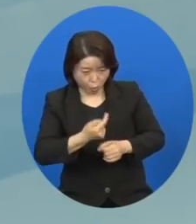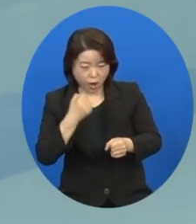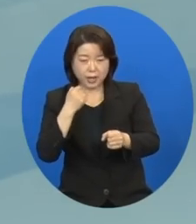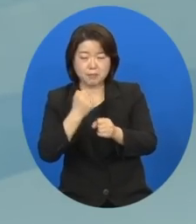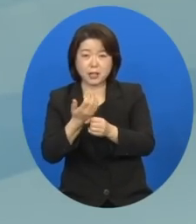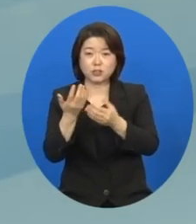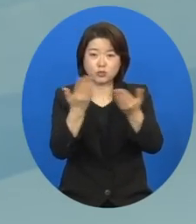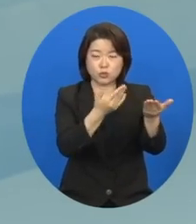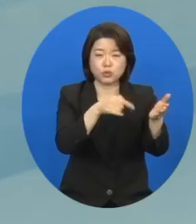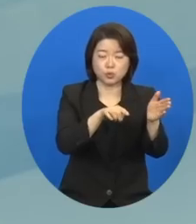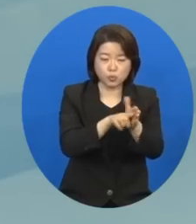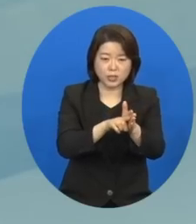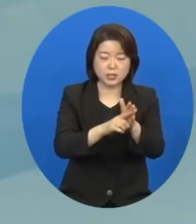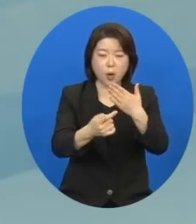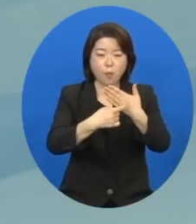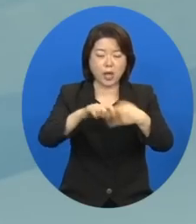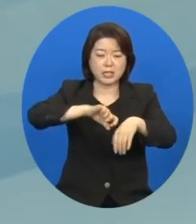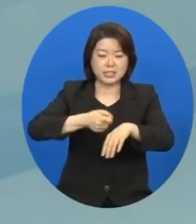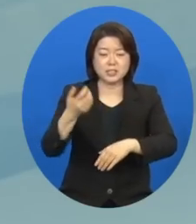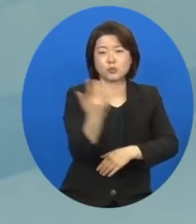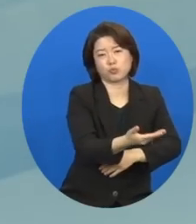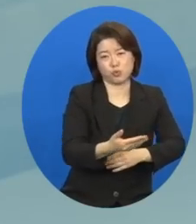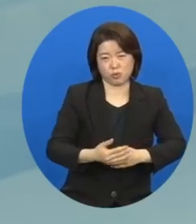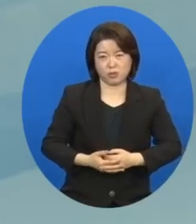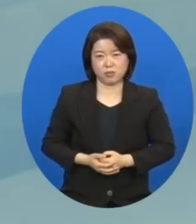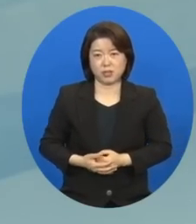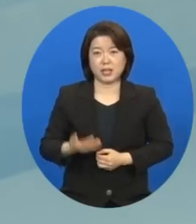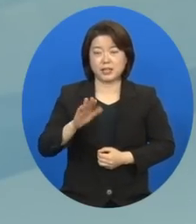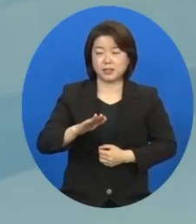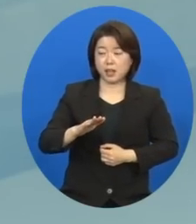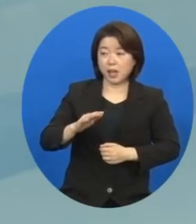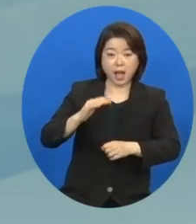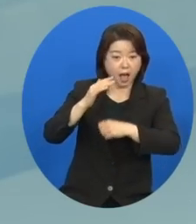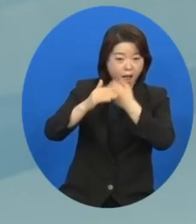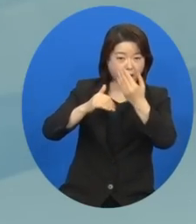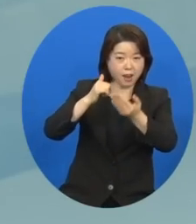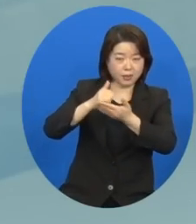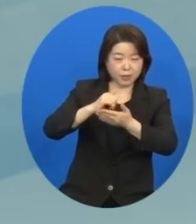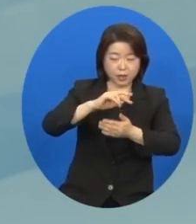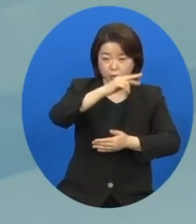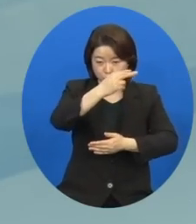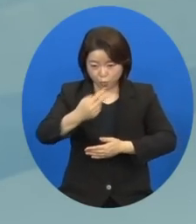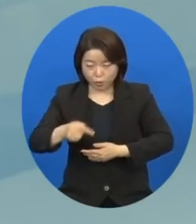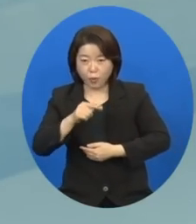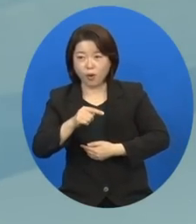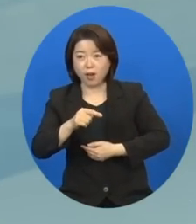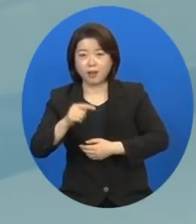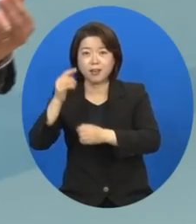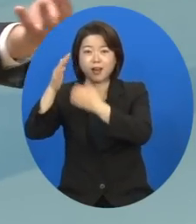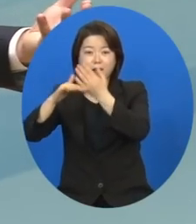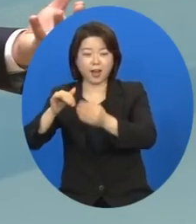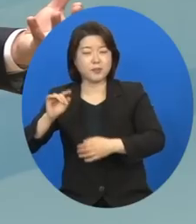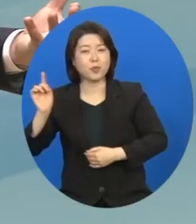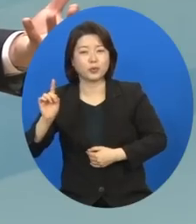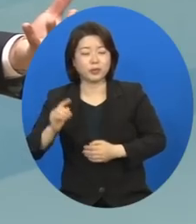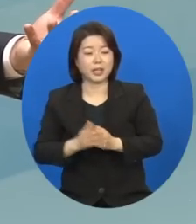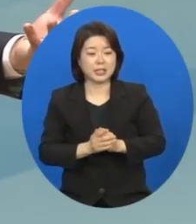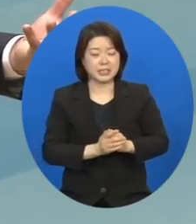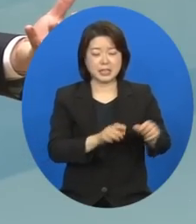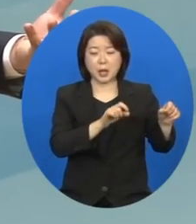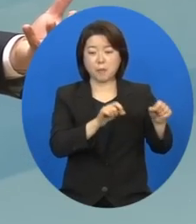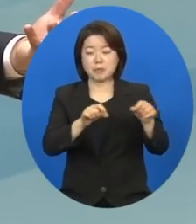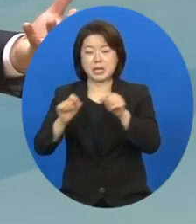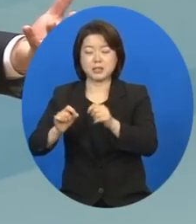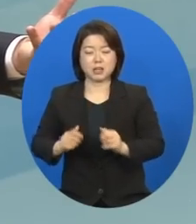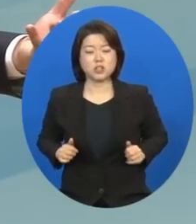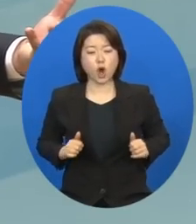징계를 하셨던 겁니다. 그런데 이제 하나님이 그들이 돌아오게 되었어요. 어떻게 하시죠? 니네 밀린 거 이제 열심히